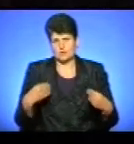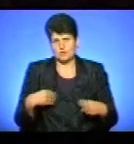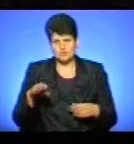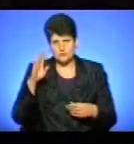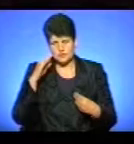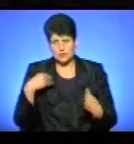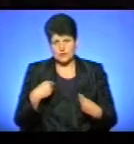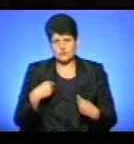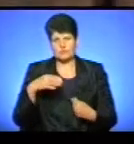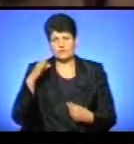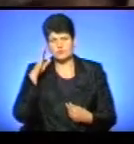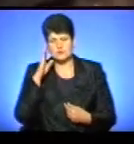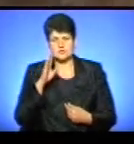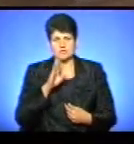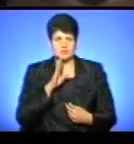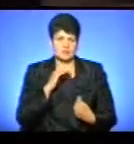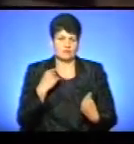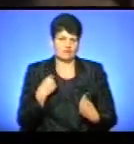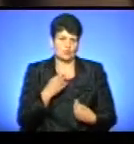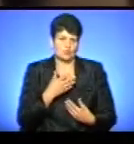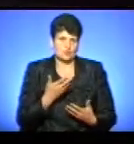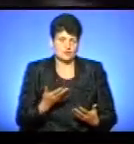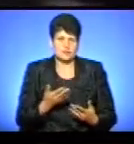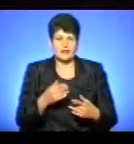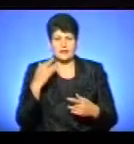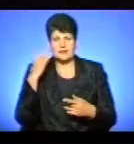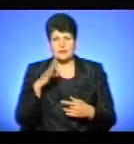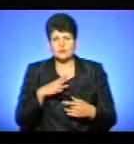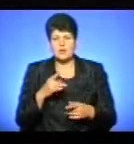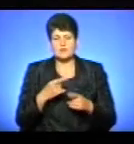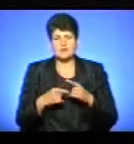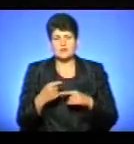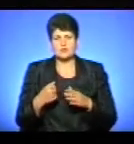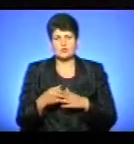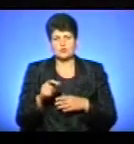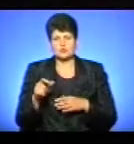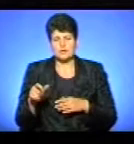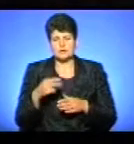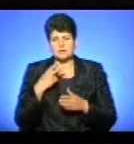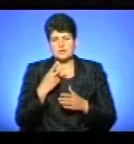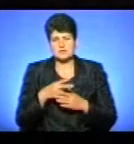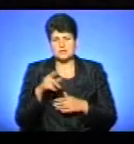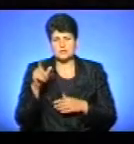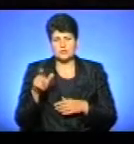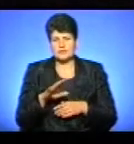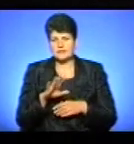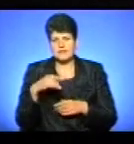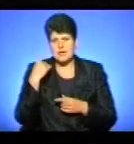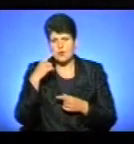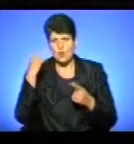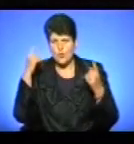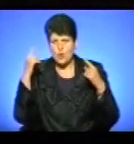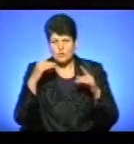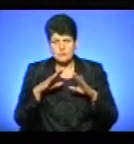одягнені в чоловічу одежу, а жінки в жіночу. Ідея була повернення до людей, показати на сцені людину, не образ, не ілюзію,